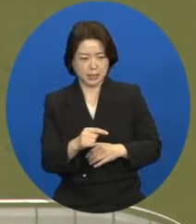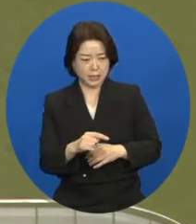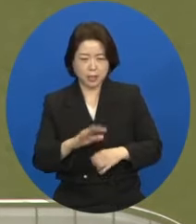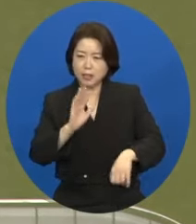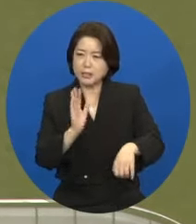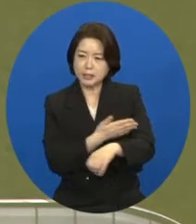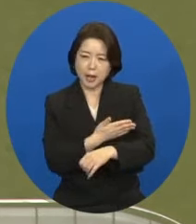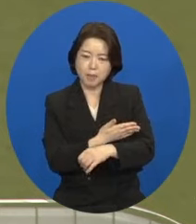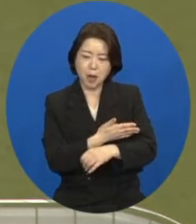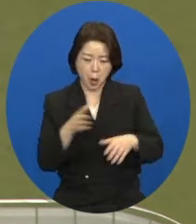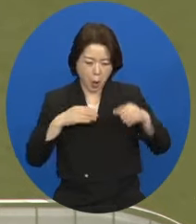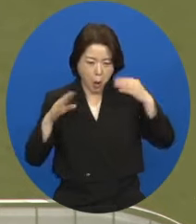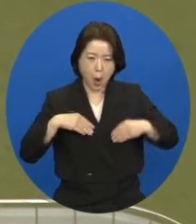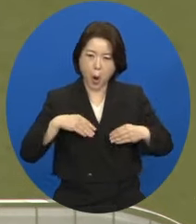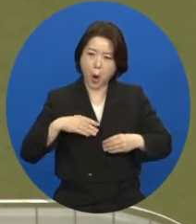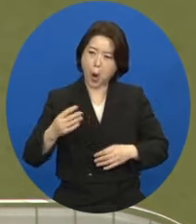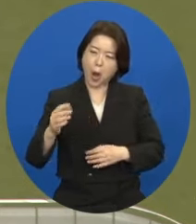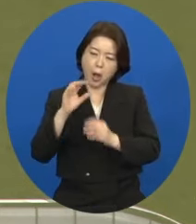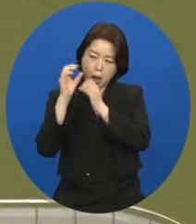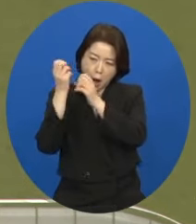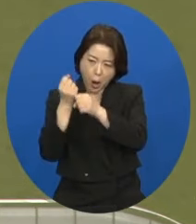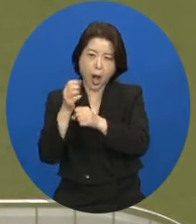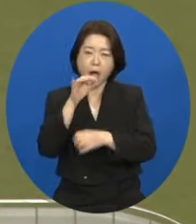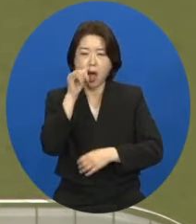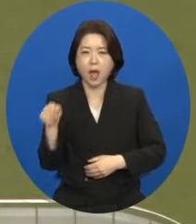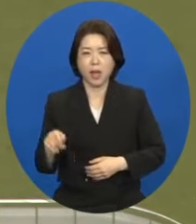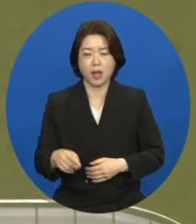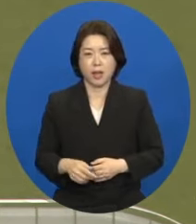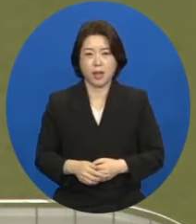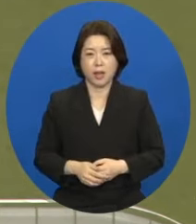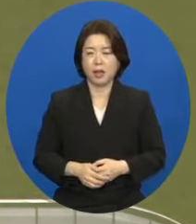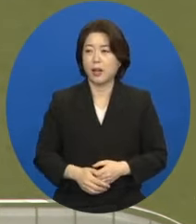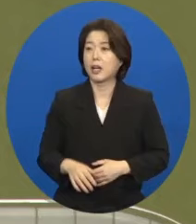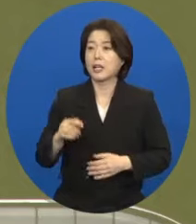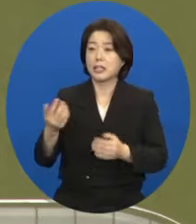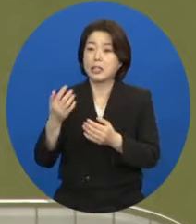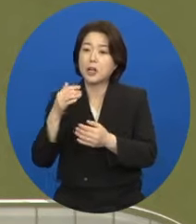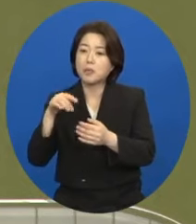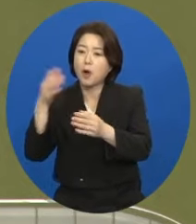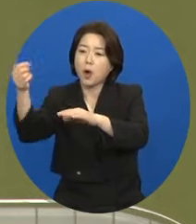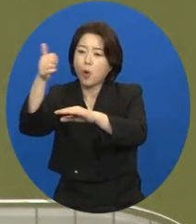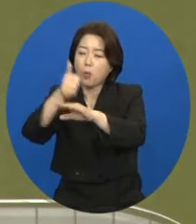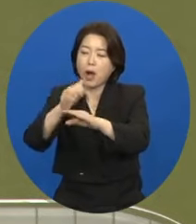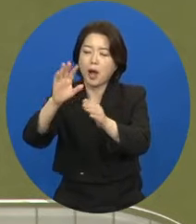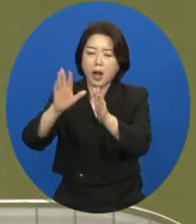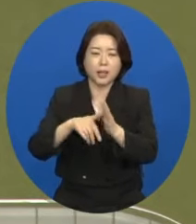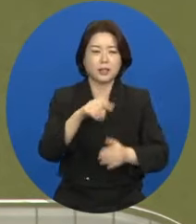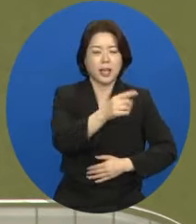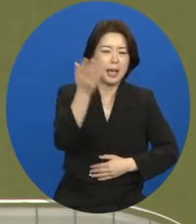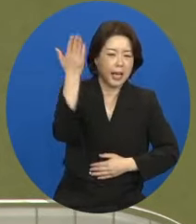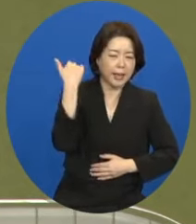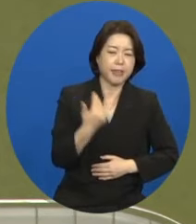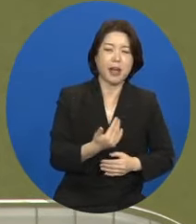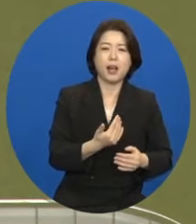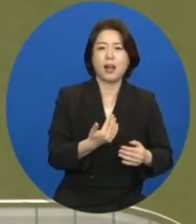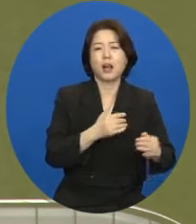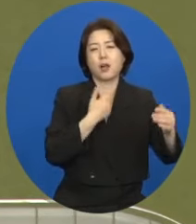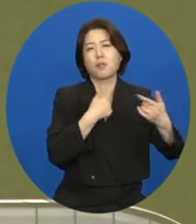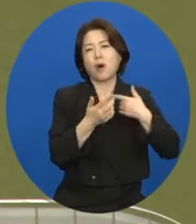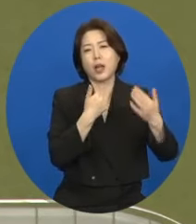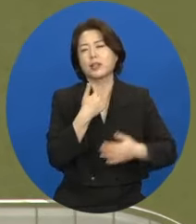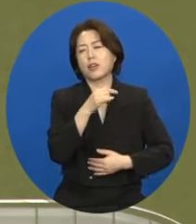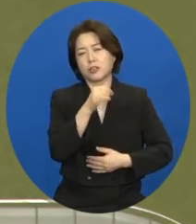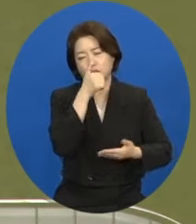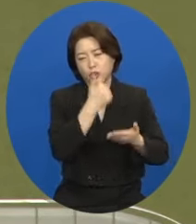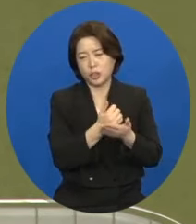꼬리표를 붙이려 하십니까? 청문회 나갔을 때 과거의 그런 행실로 말미암아 저 사람은 안 된다라고 하는 그런 행위를 왜